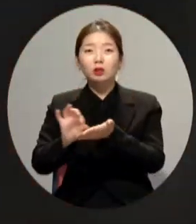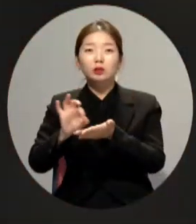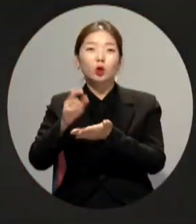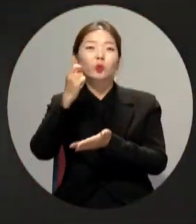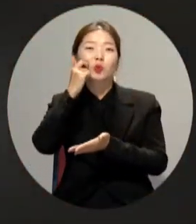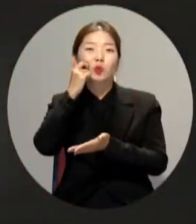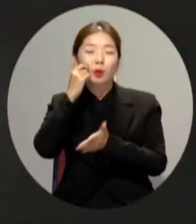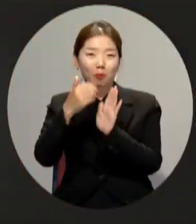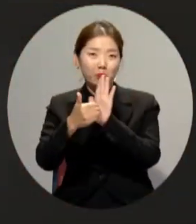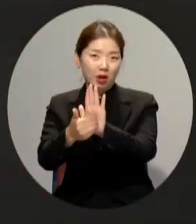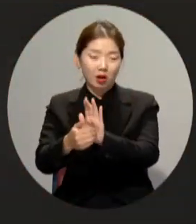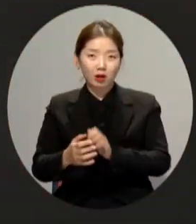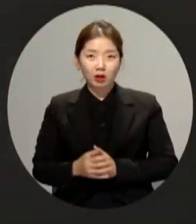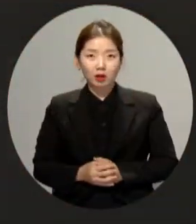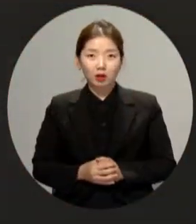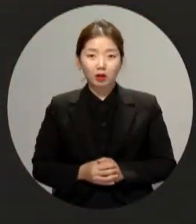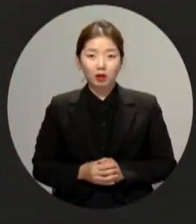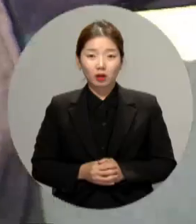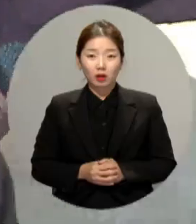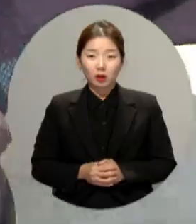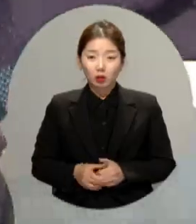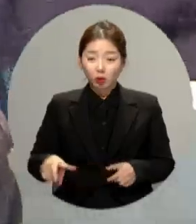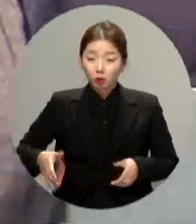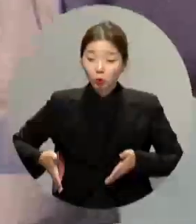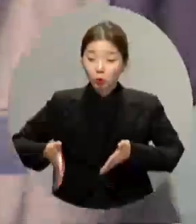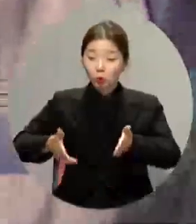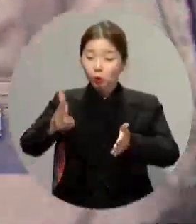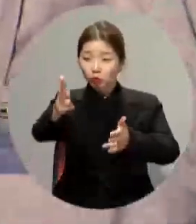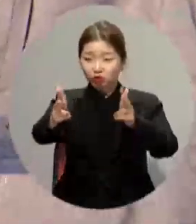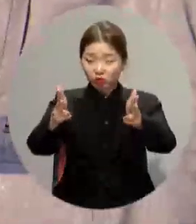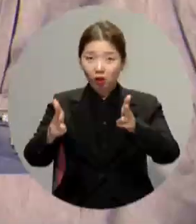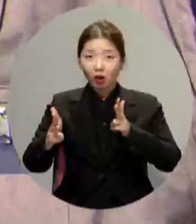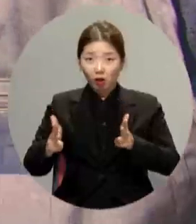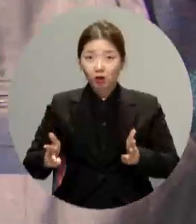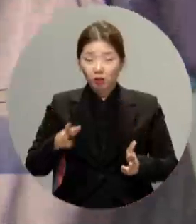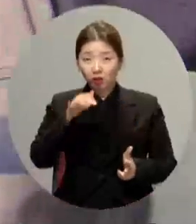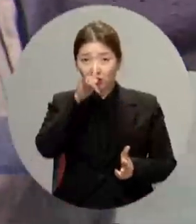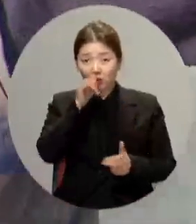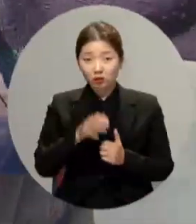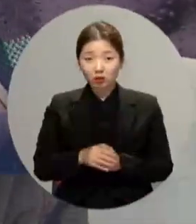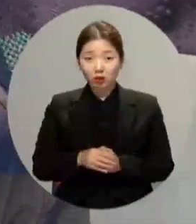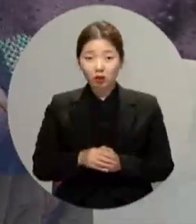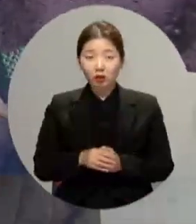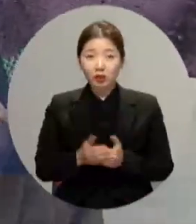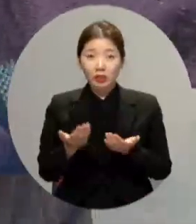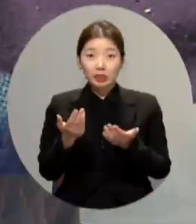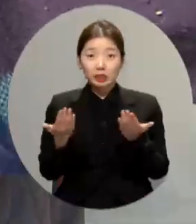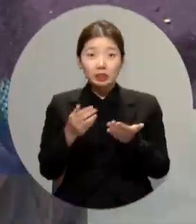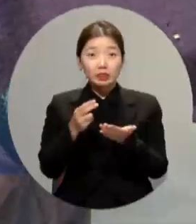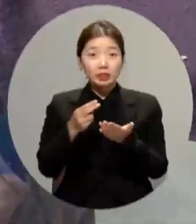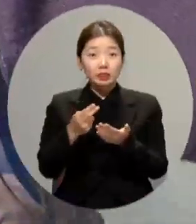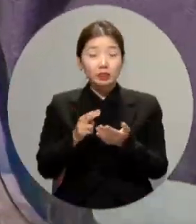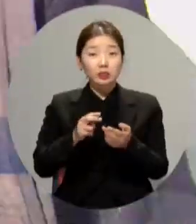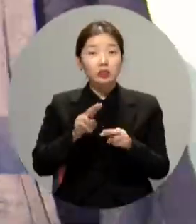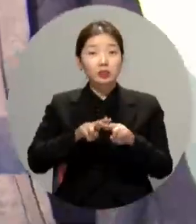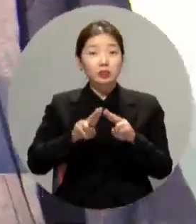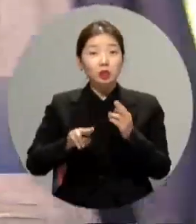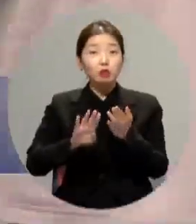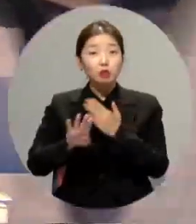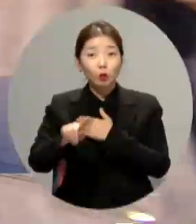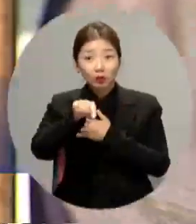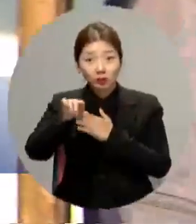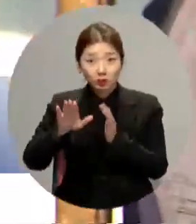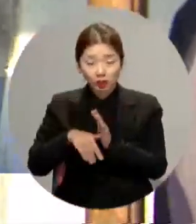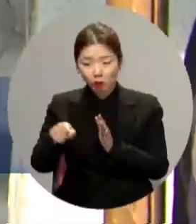없기 때문입니다. 차 이 도로에다가 다 놓는다고, 이 도로 가상에다가. 이제 퇴근 시간대는 다 거기에. 아, 그렇지.